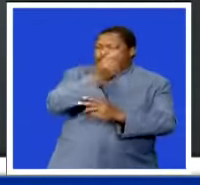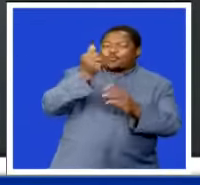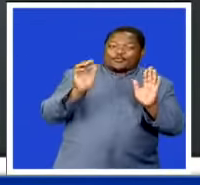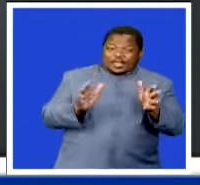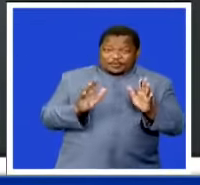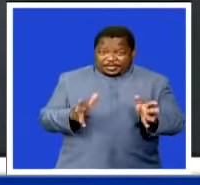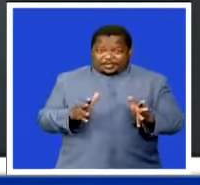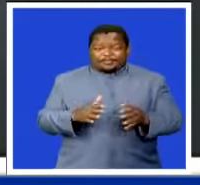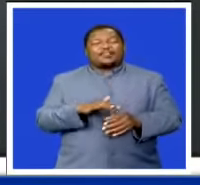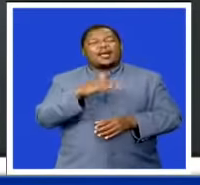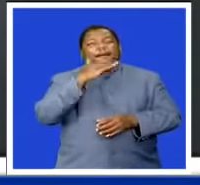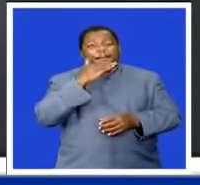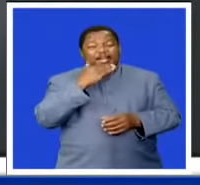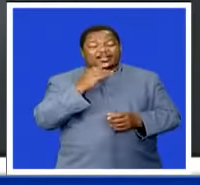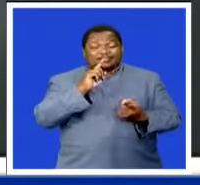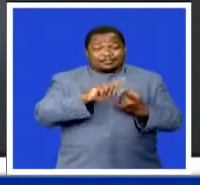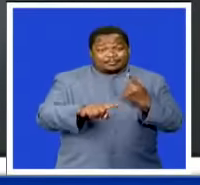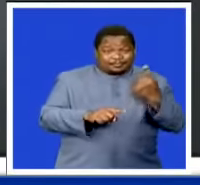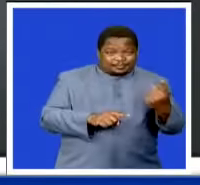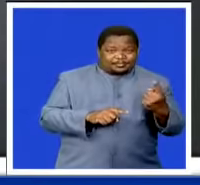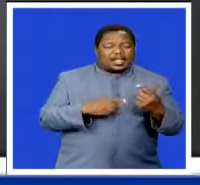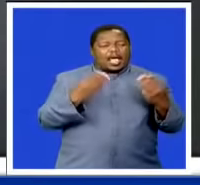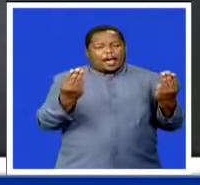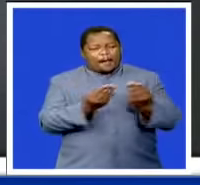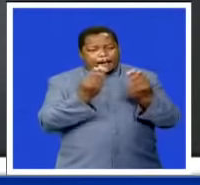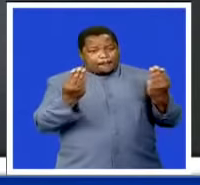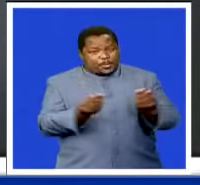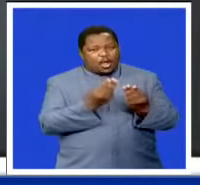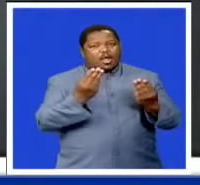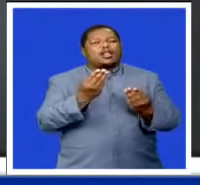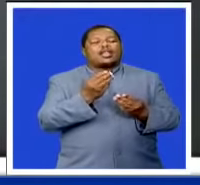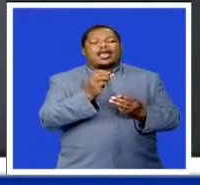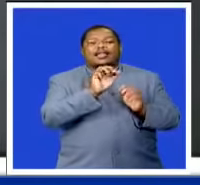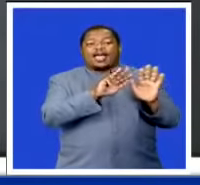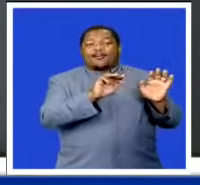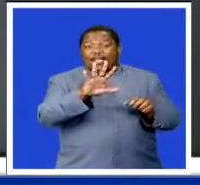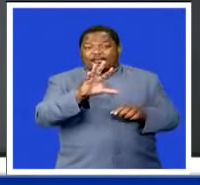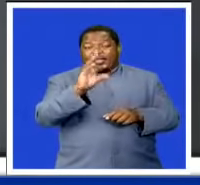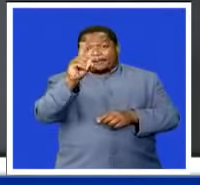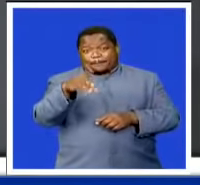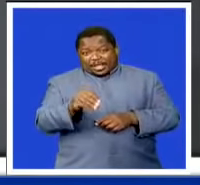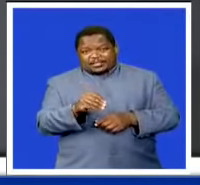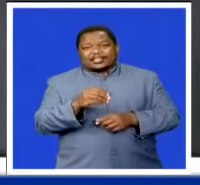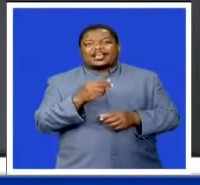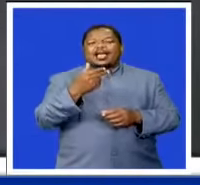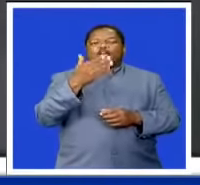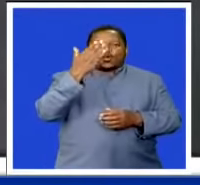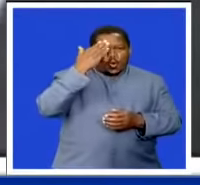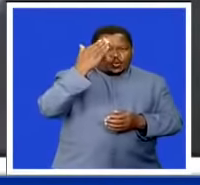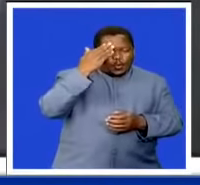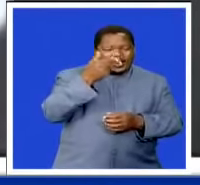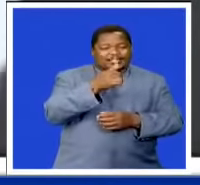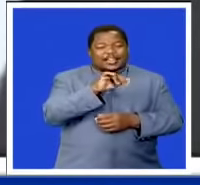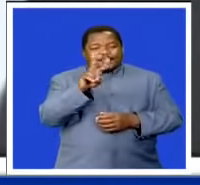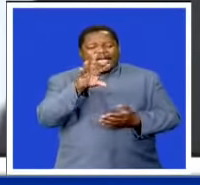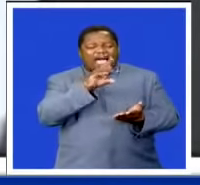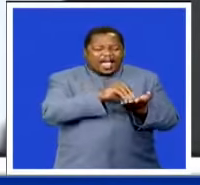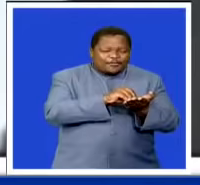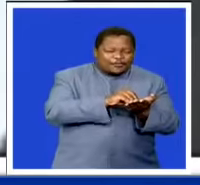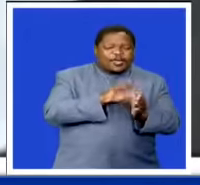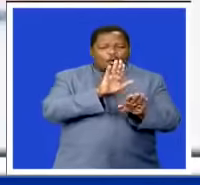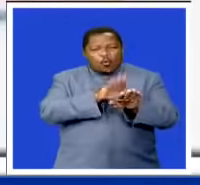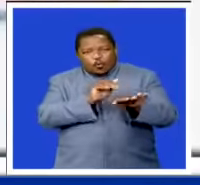balisa leligciwane. Labanye labangu 95% labanatha lamaphilisi bawanatha ngendlela